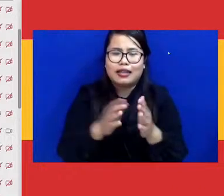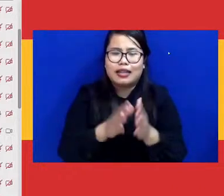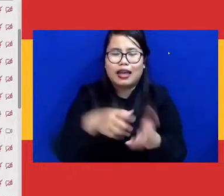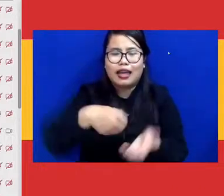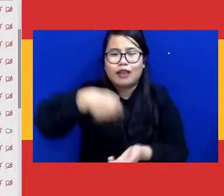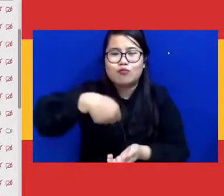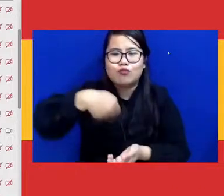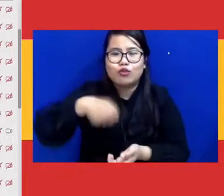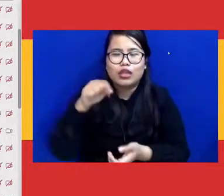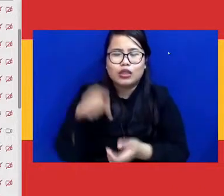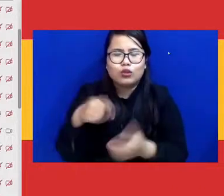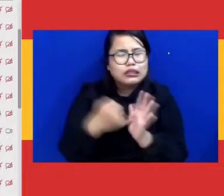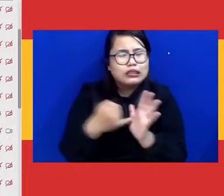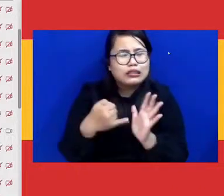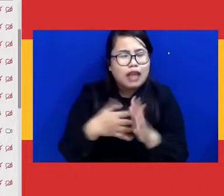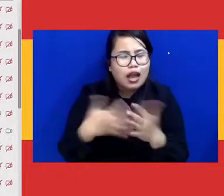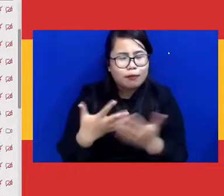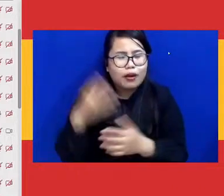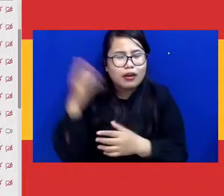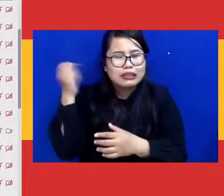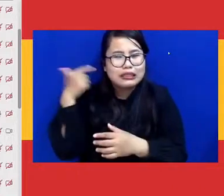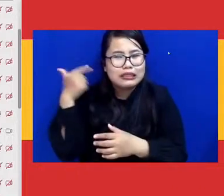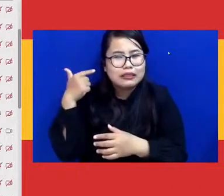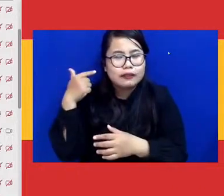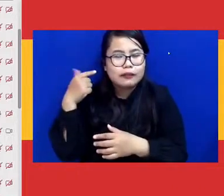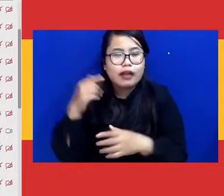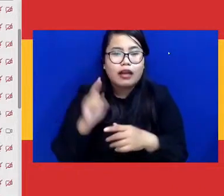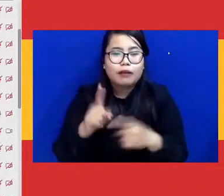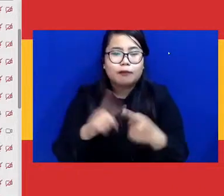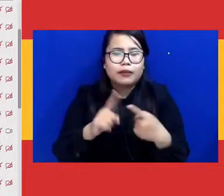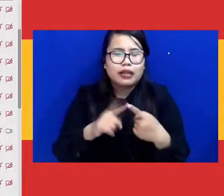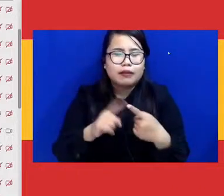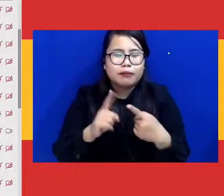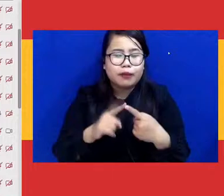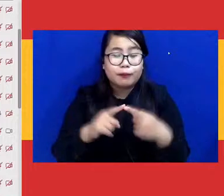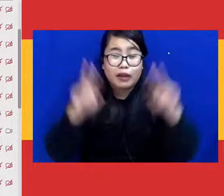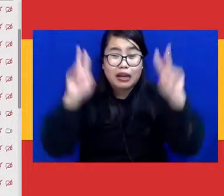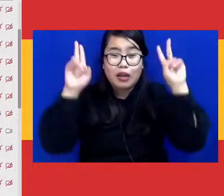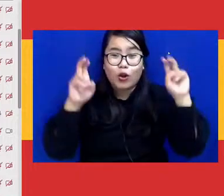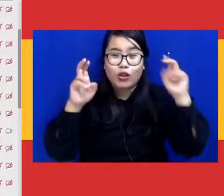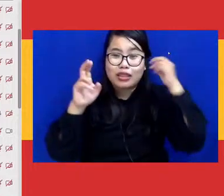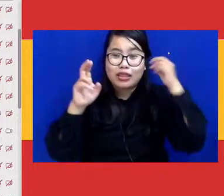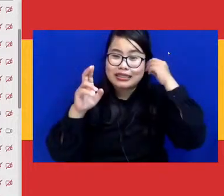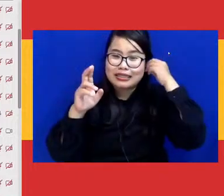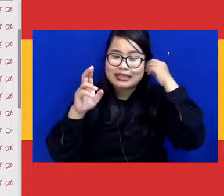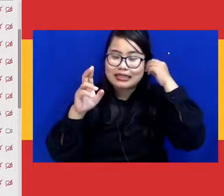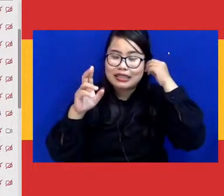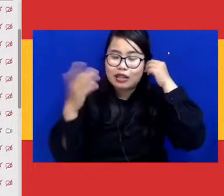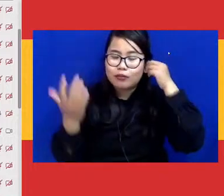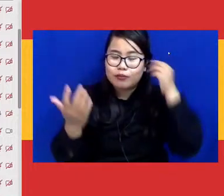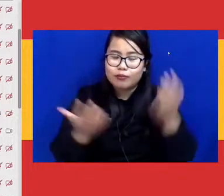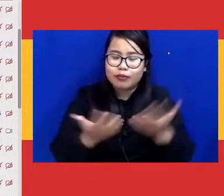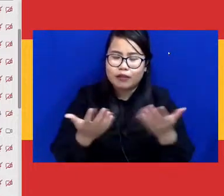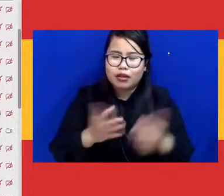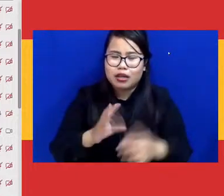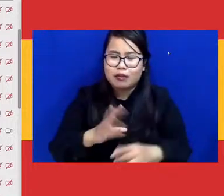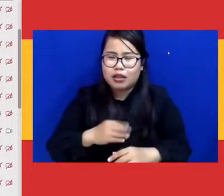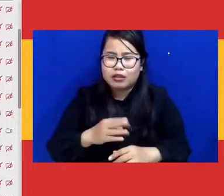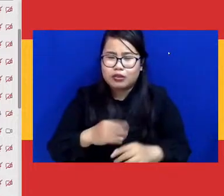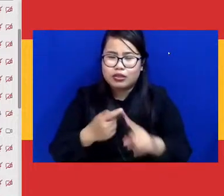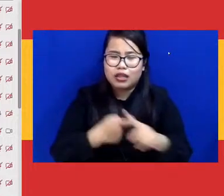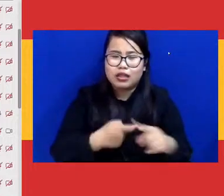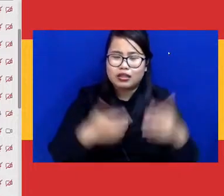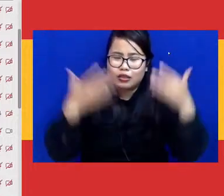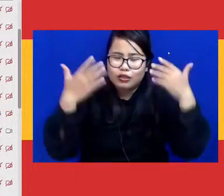Handbooknya berisi pertama setting the context. Bagaimana apa yang dimaksud dengan human rights